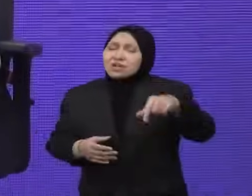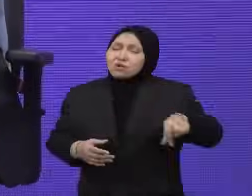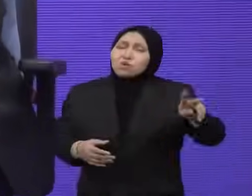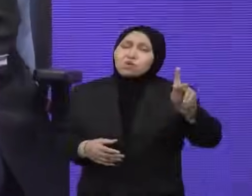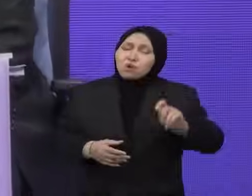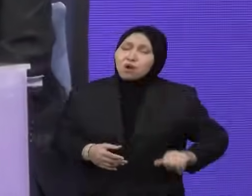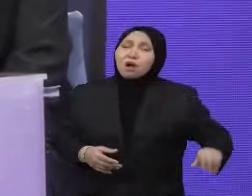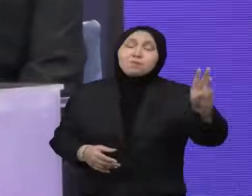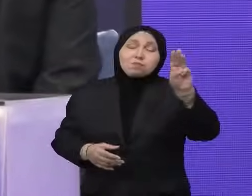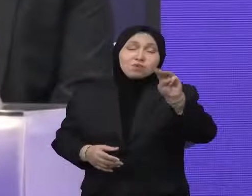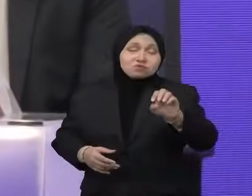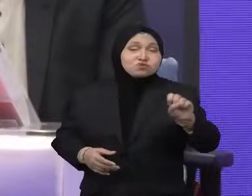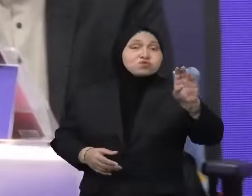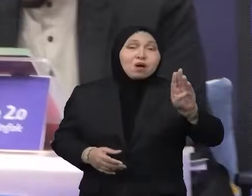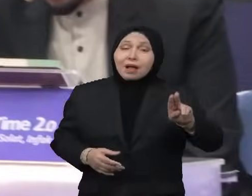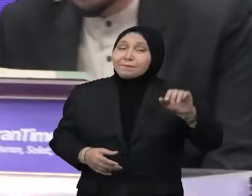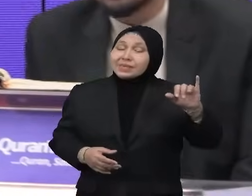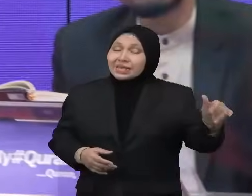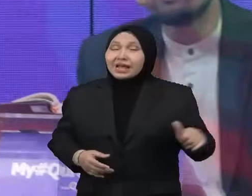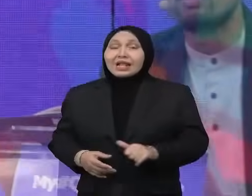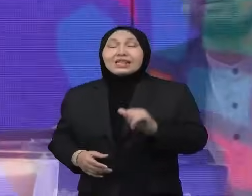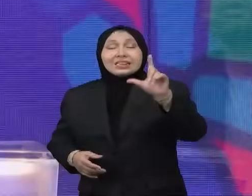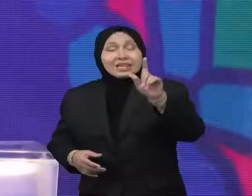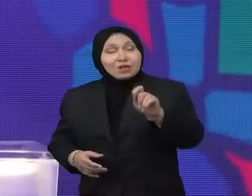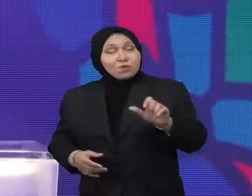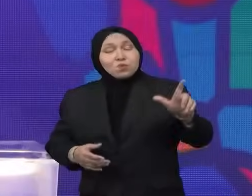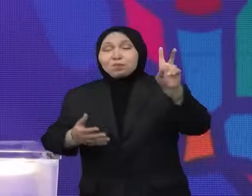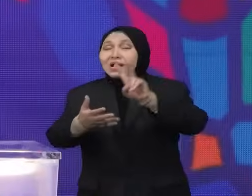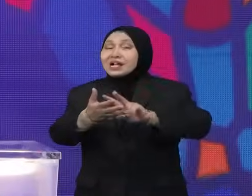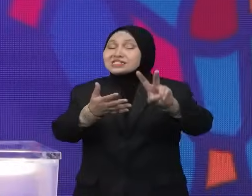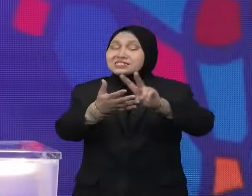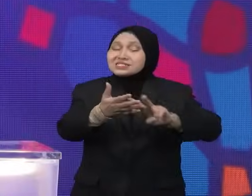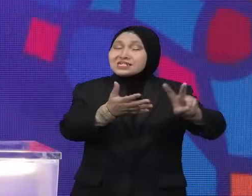الكرام وصحبه ذوي